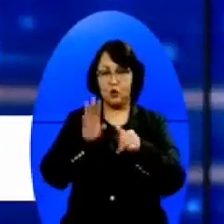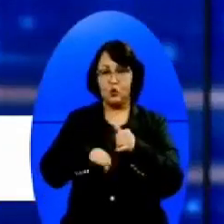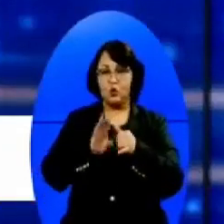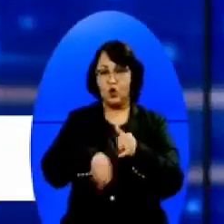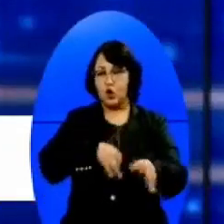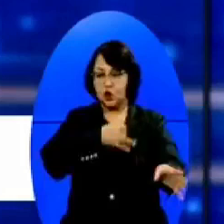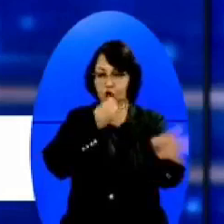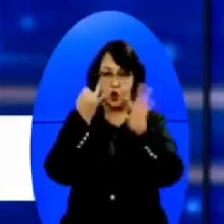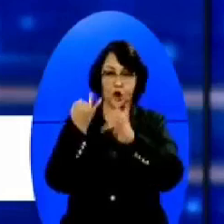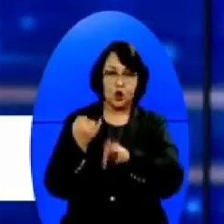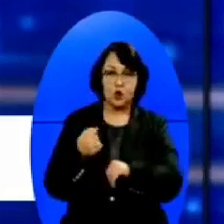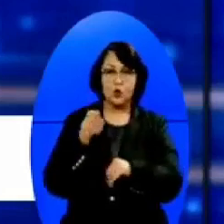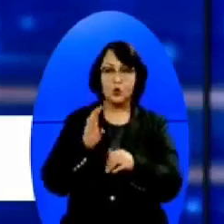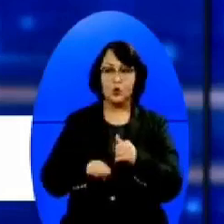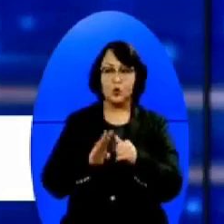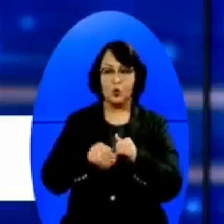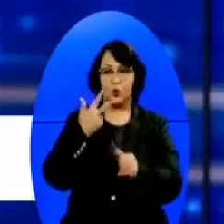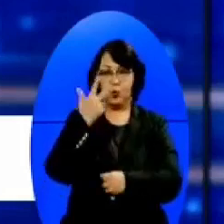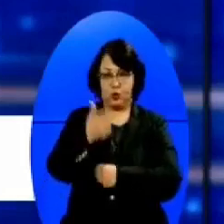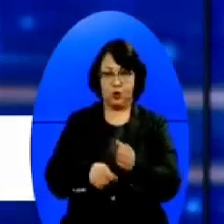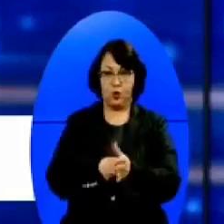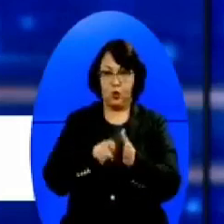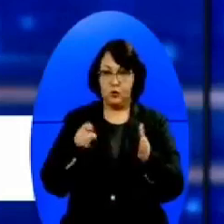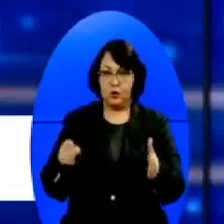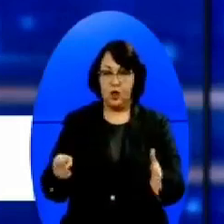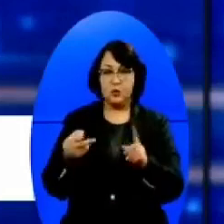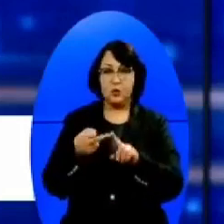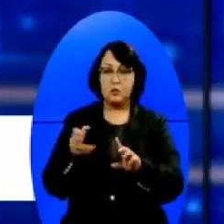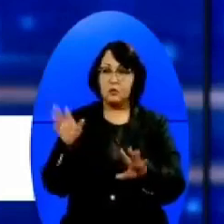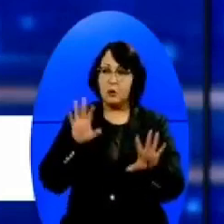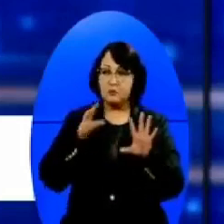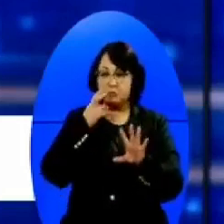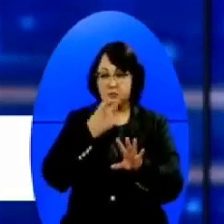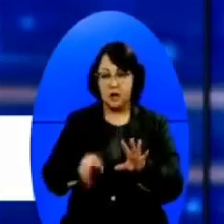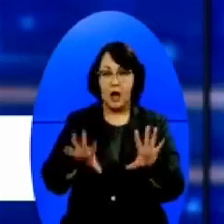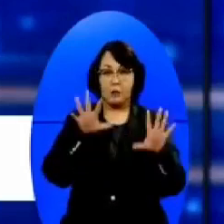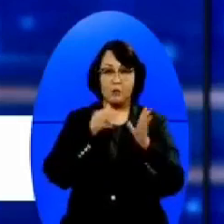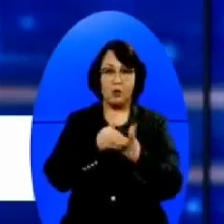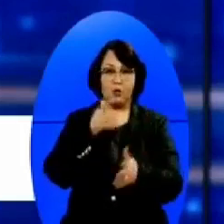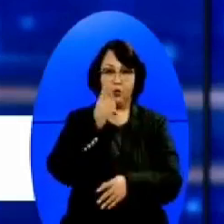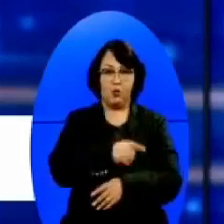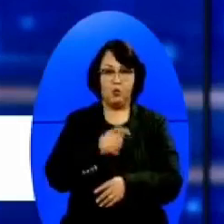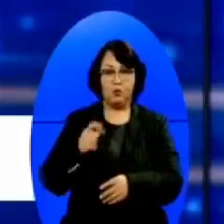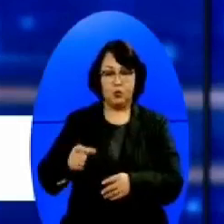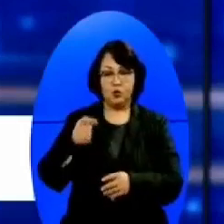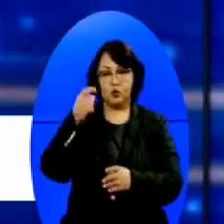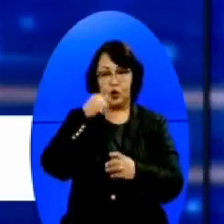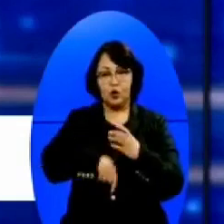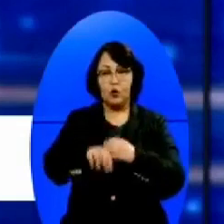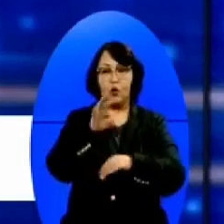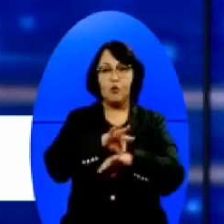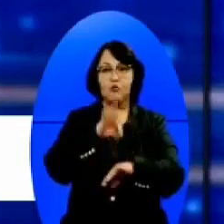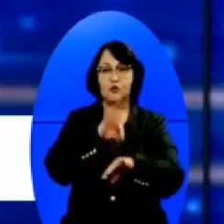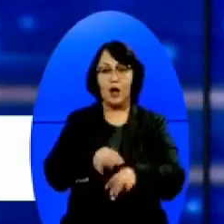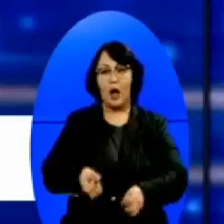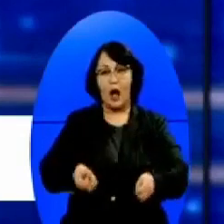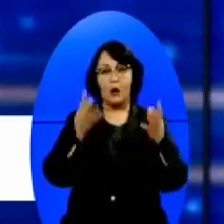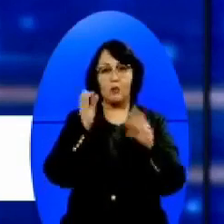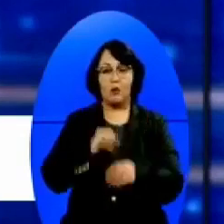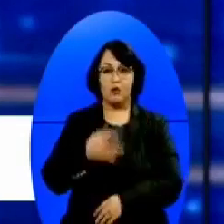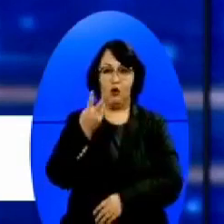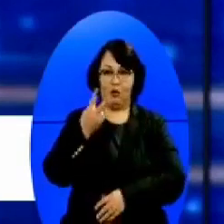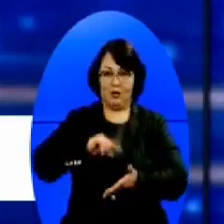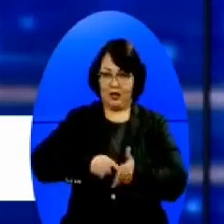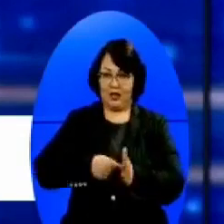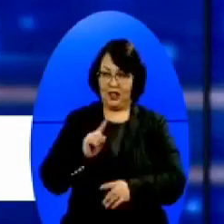бол одоо сүүлийн 3 жилийн дунд ч таарцуулахад 100,000 хүн өвчлөж байгаа хүмүүсийн тоо маань тохиол маань одоо даруй 2